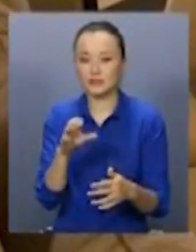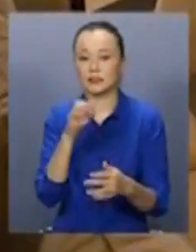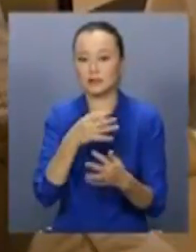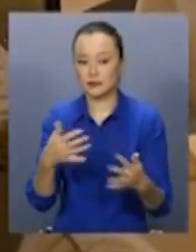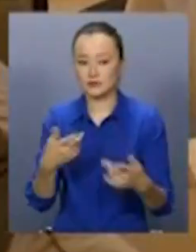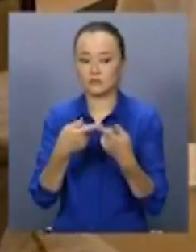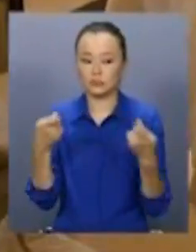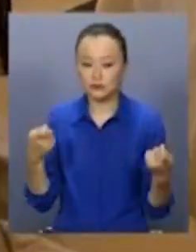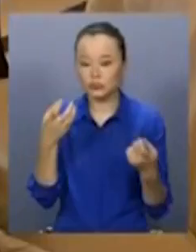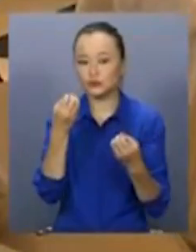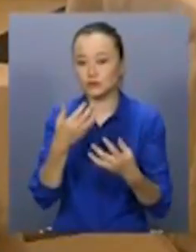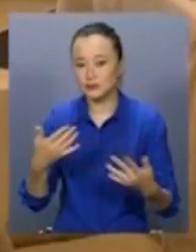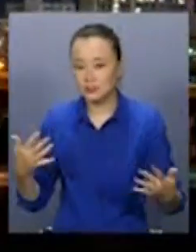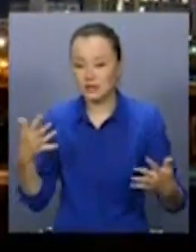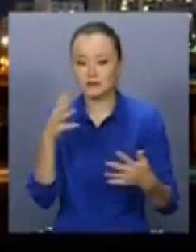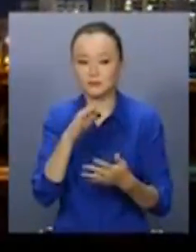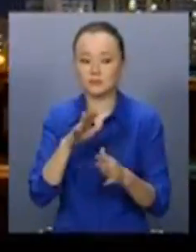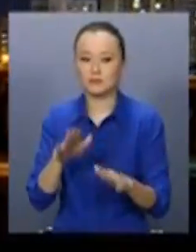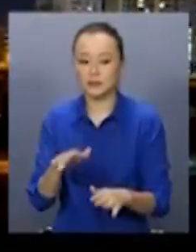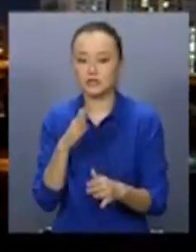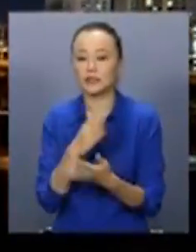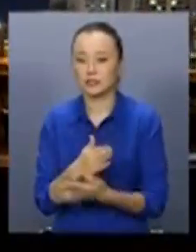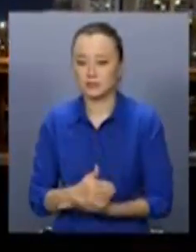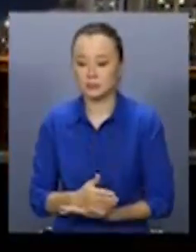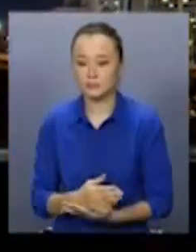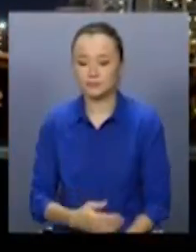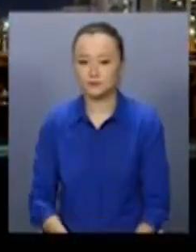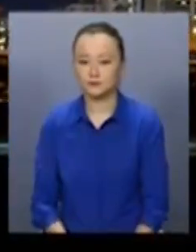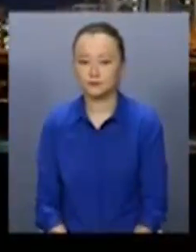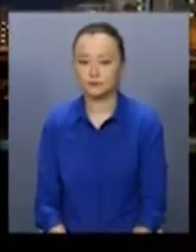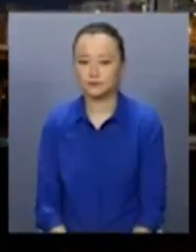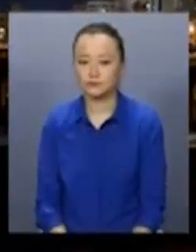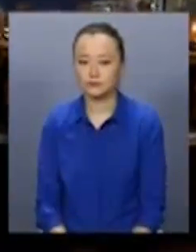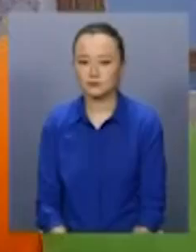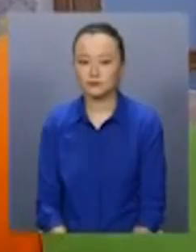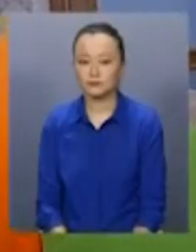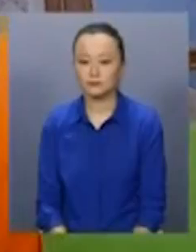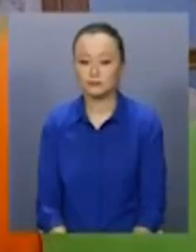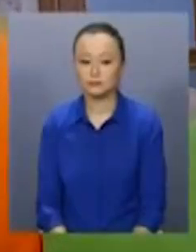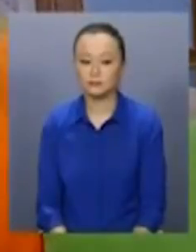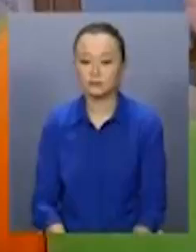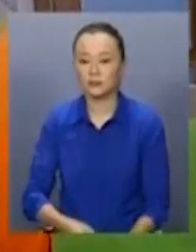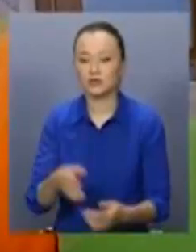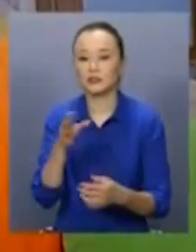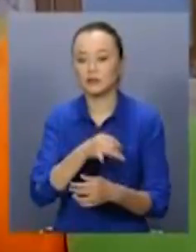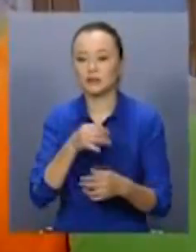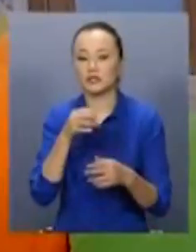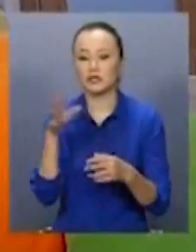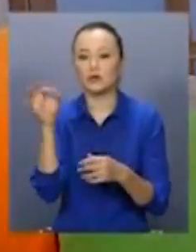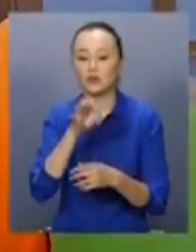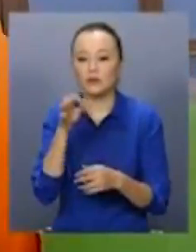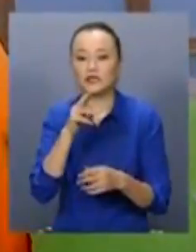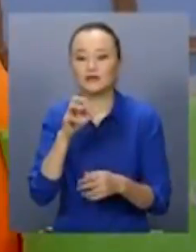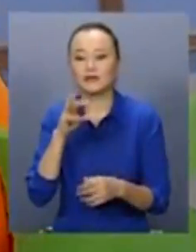қонақ үйлер, өзге де қызмет көрсету орталықтары бар. Ағарке Садыхан, күліп оян. Кинерджетика туралы не